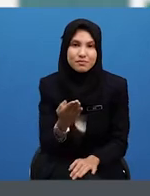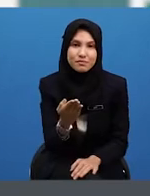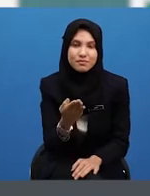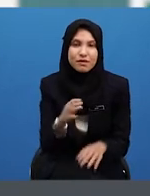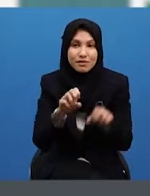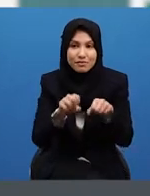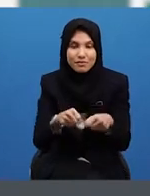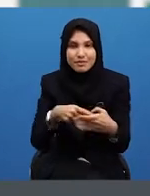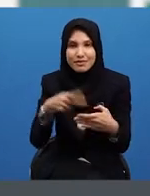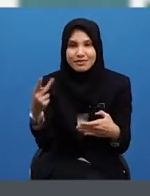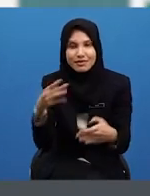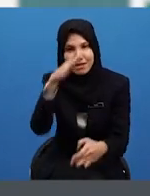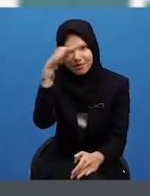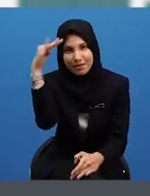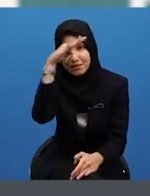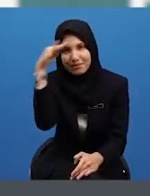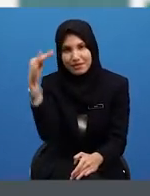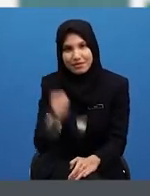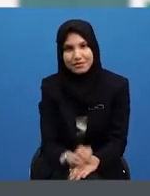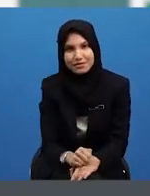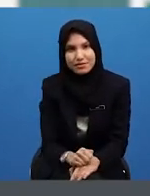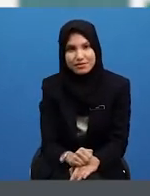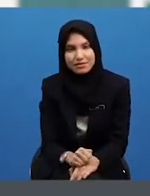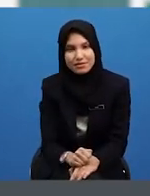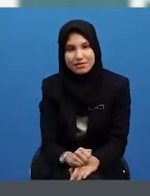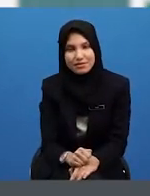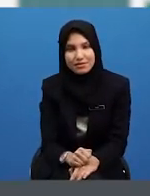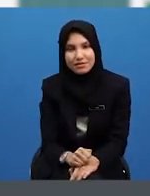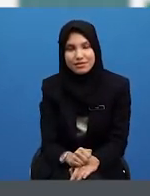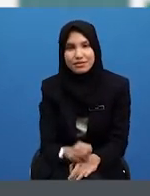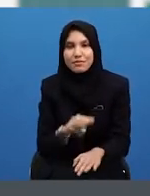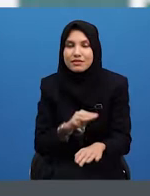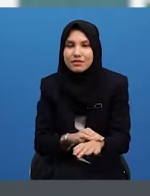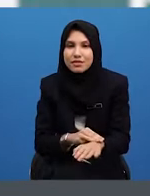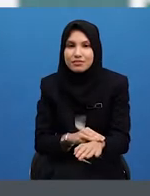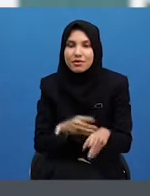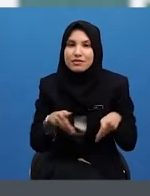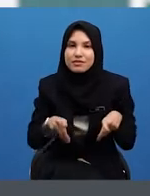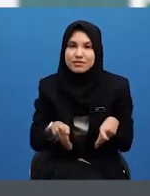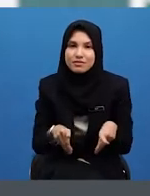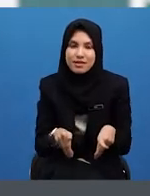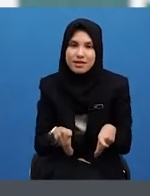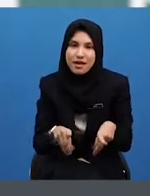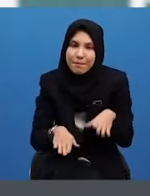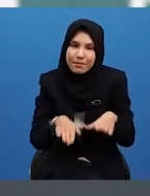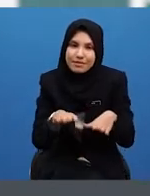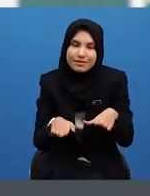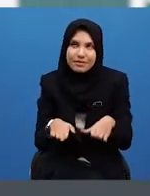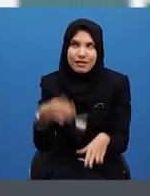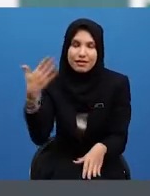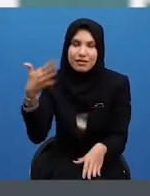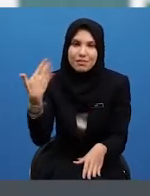kamu boleh menghasilkan bayang-bayang ketika kamu sedang berjalan